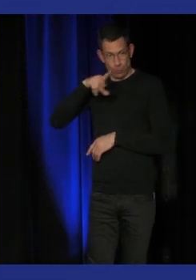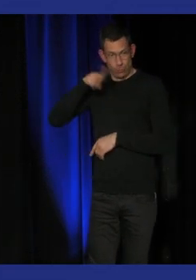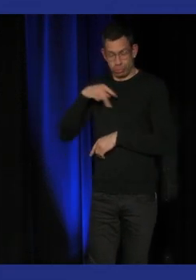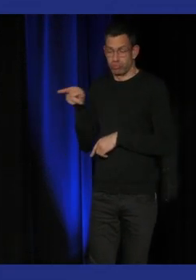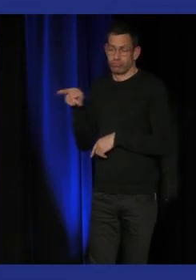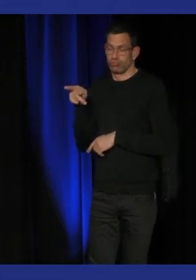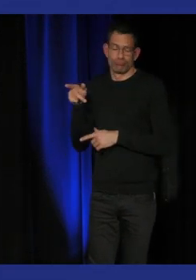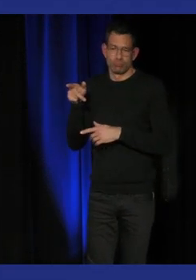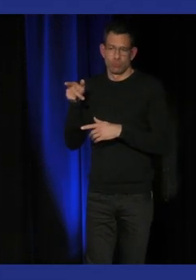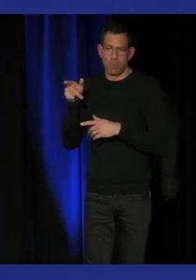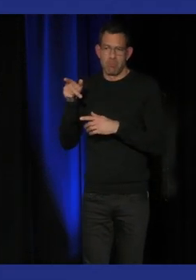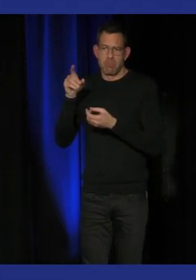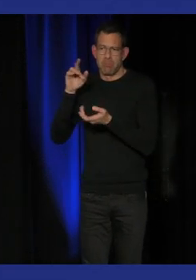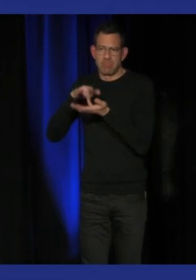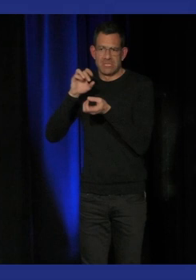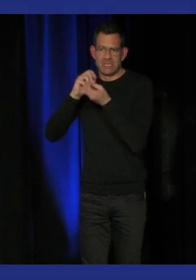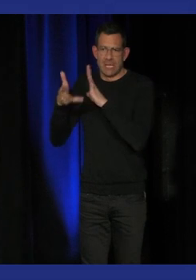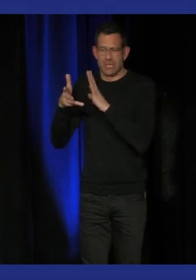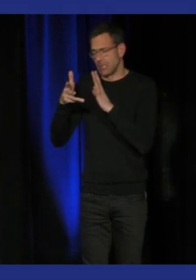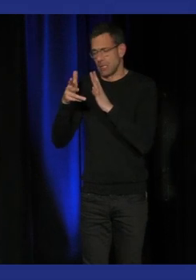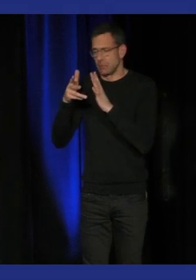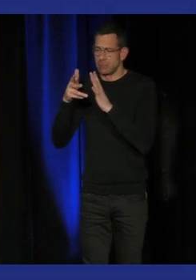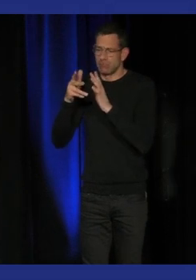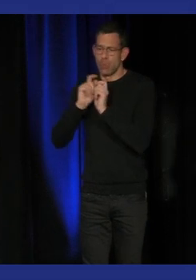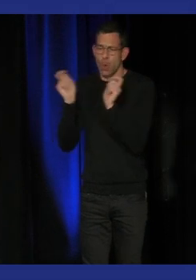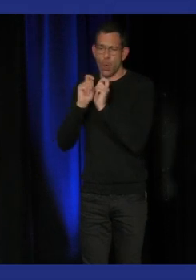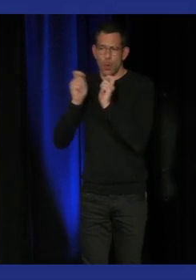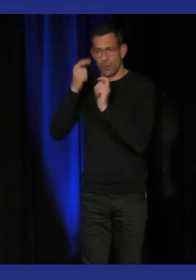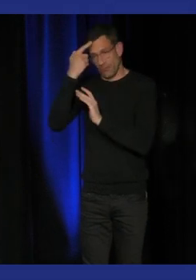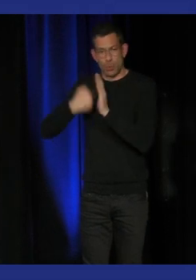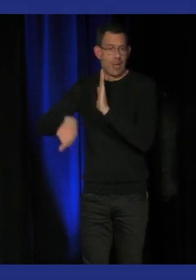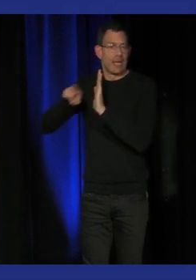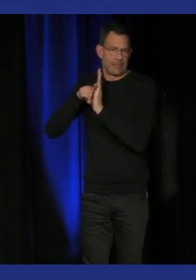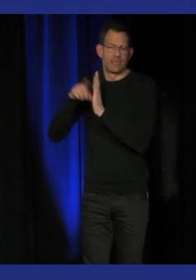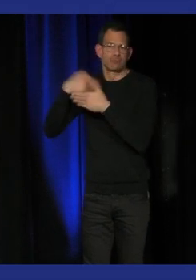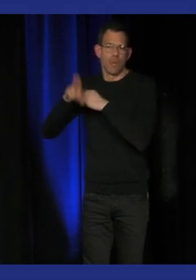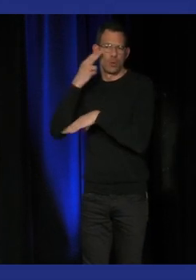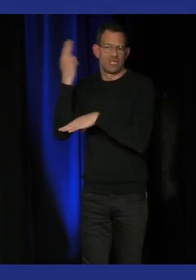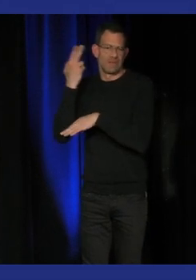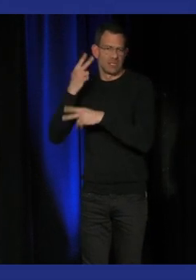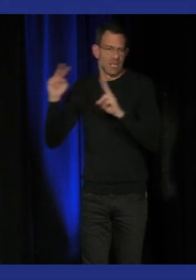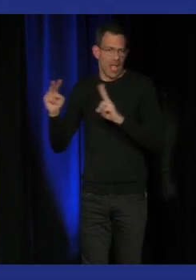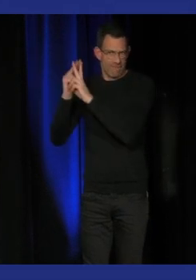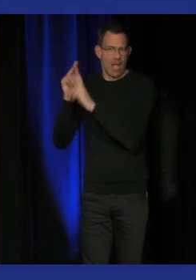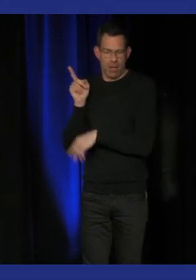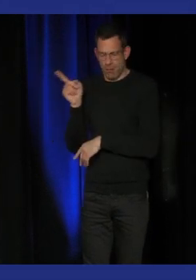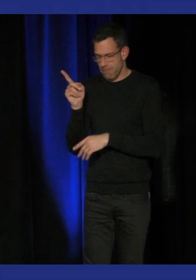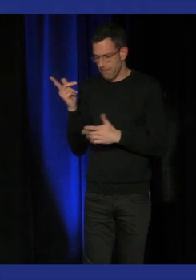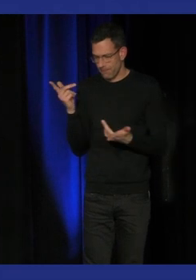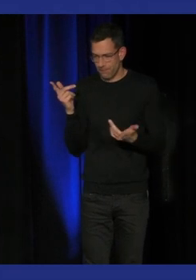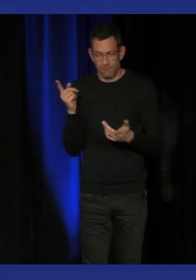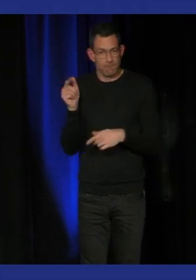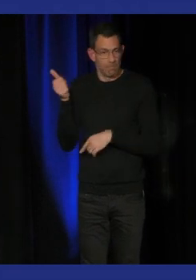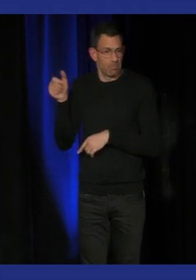c'est sur le net, vous faites revue Éthique, c'est l'université Gustave Eiffel. Et donc